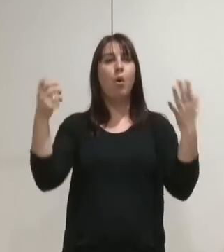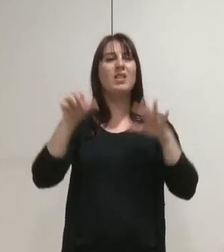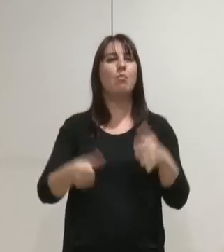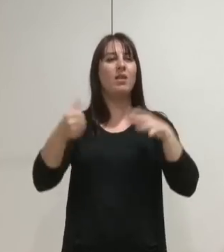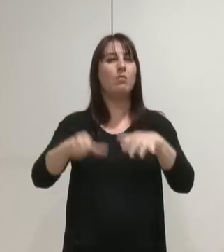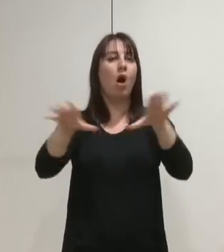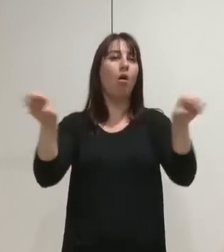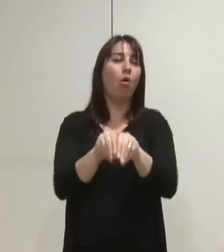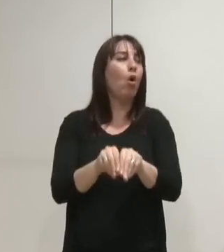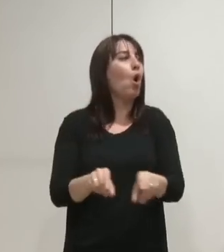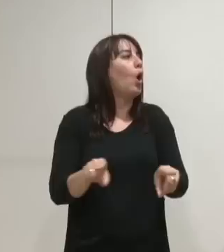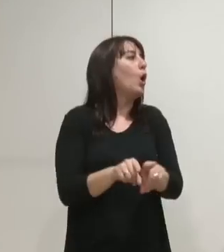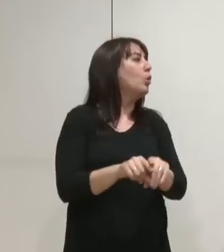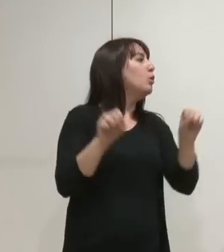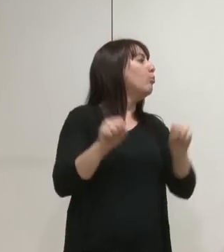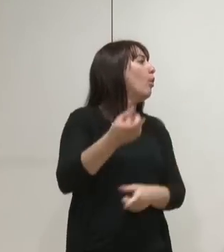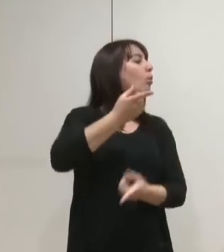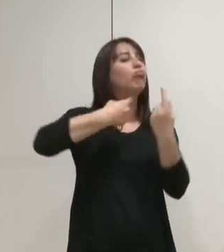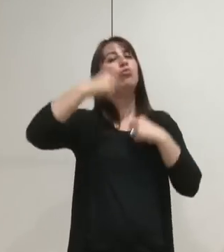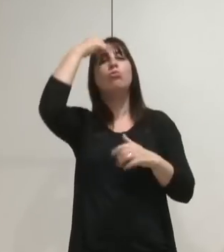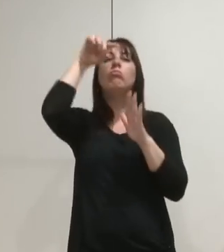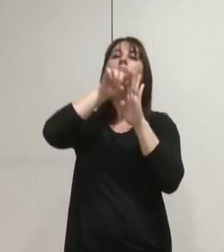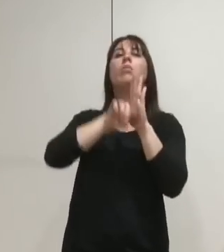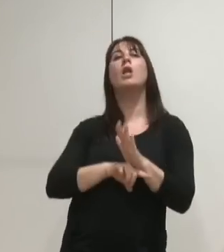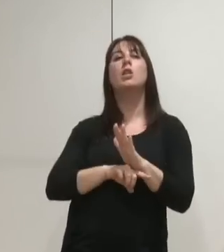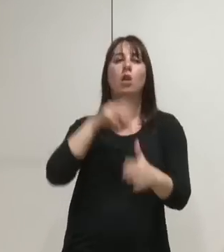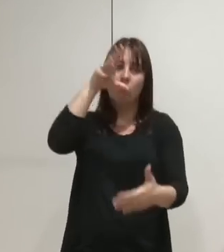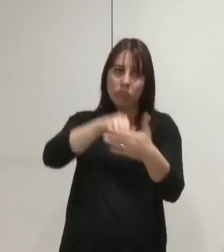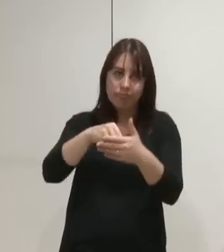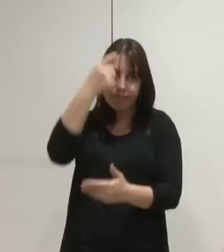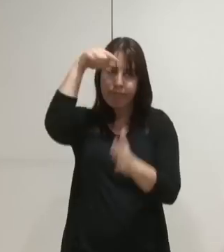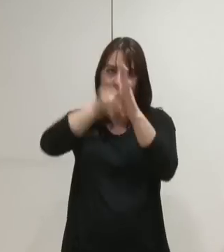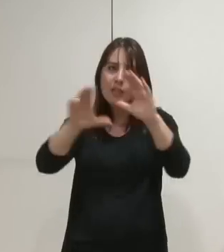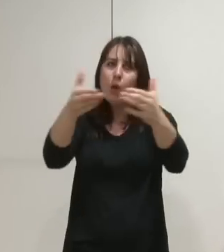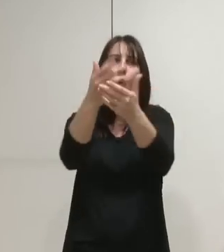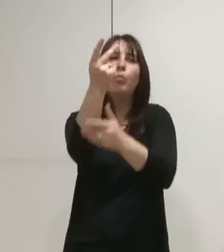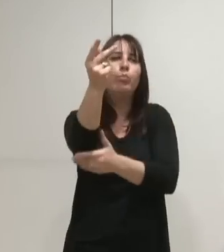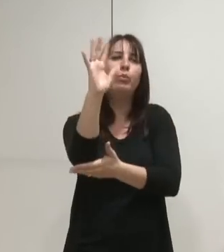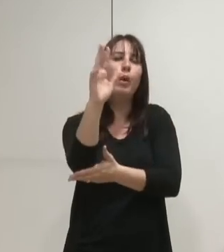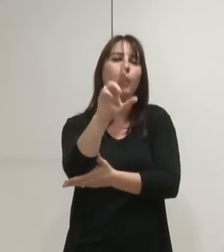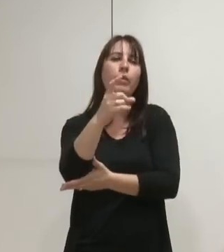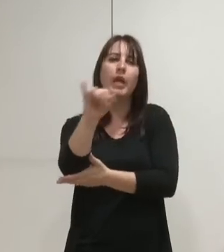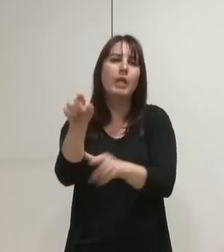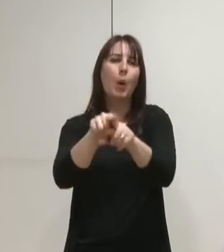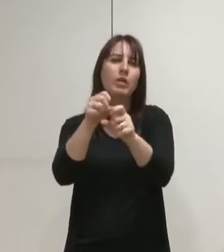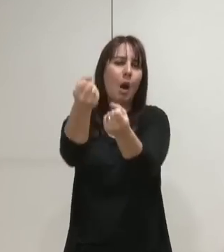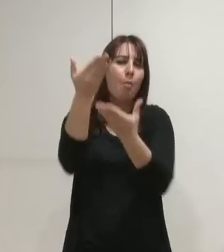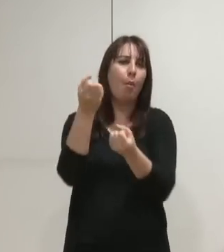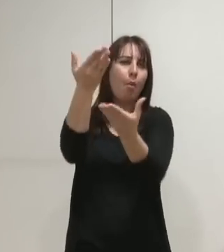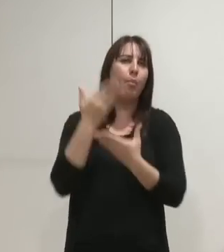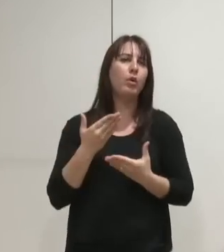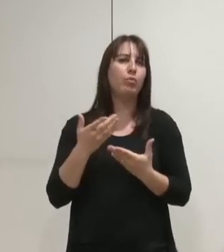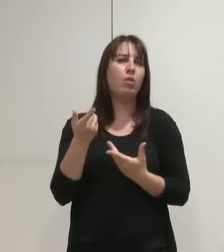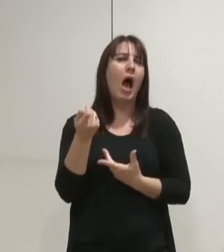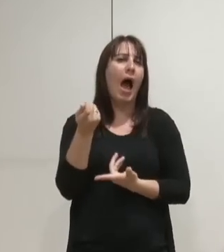n'empêche pas je pense que notre éthique et j'imagine l'éthique et l'éthique de l'ensemble de votre groupe nous poussera à faire des propositions pour le bon usage de